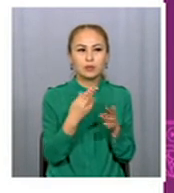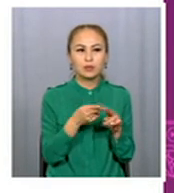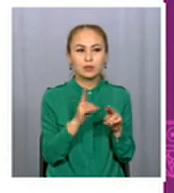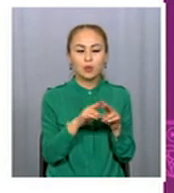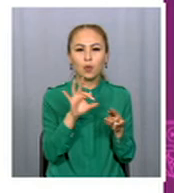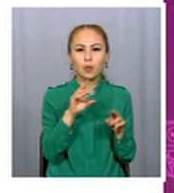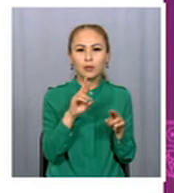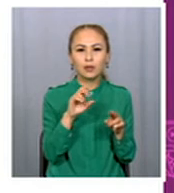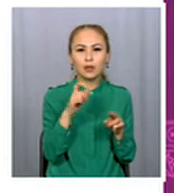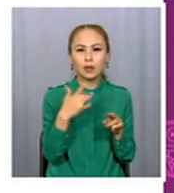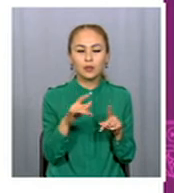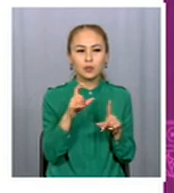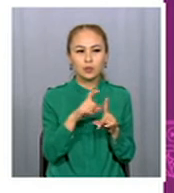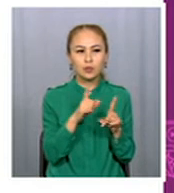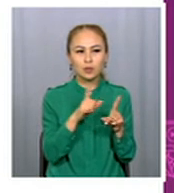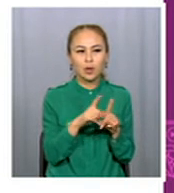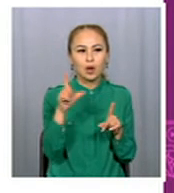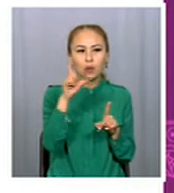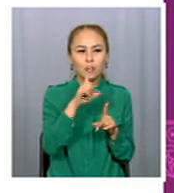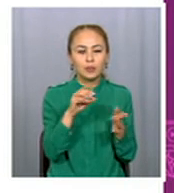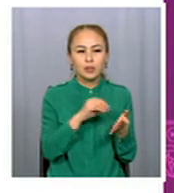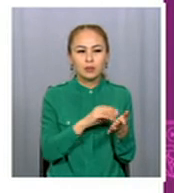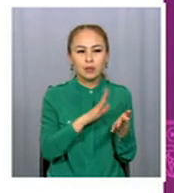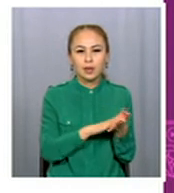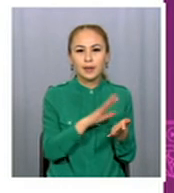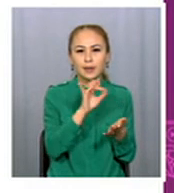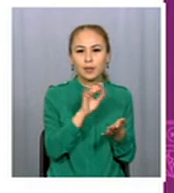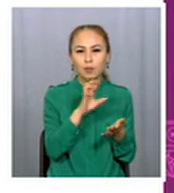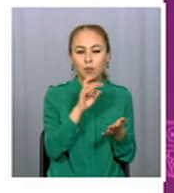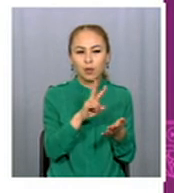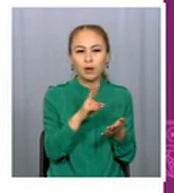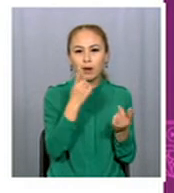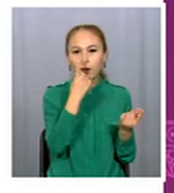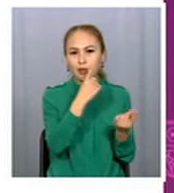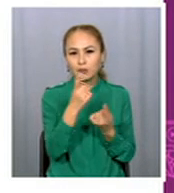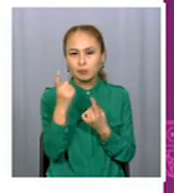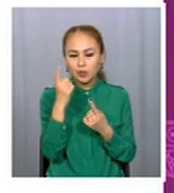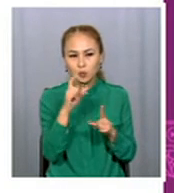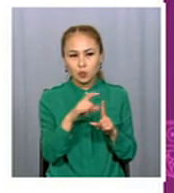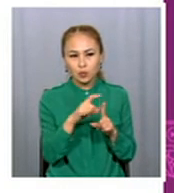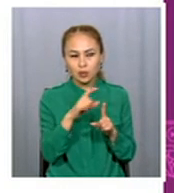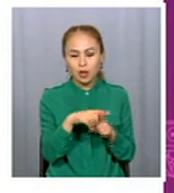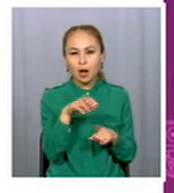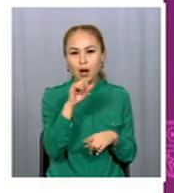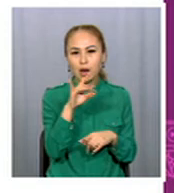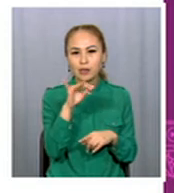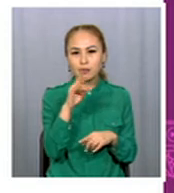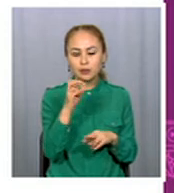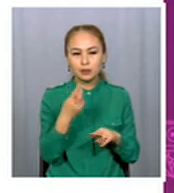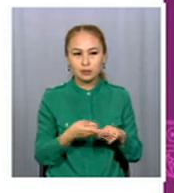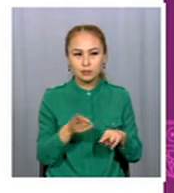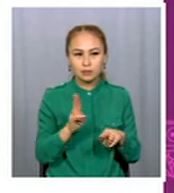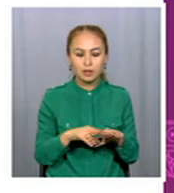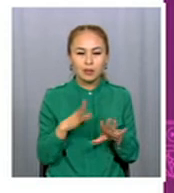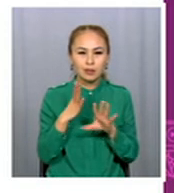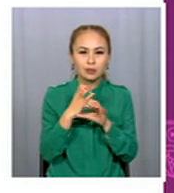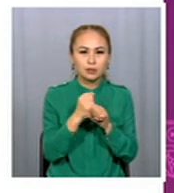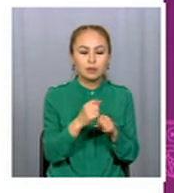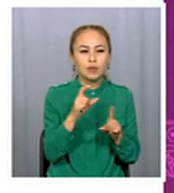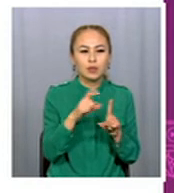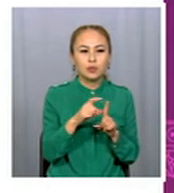сөз. Көкпен белгіленген ербол, қаратпа сөз. Әрине, қыстырма